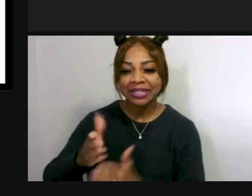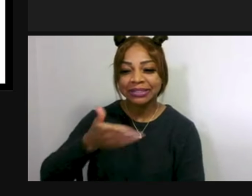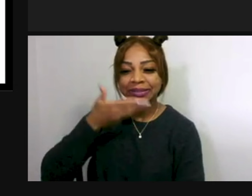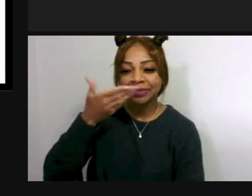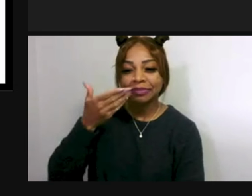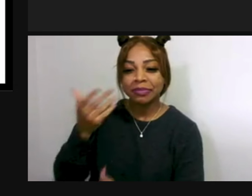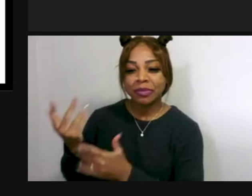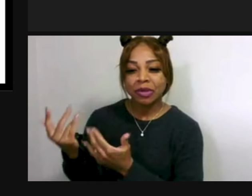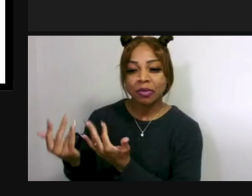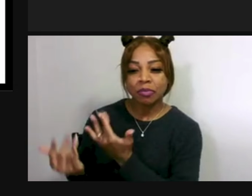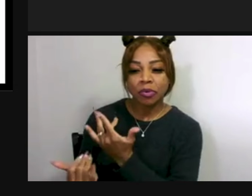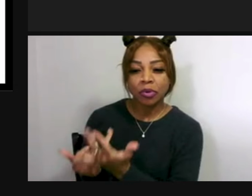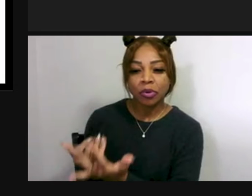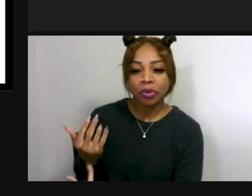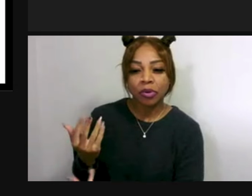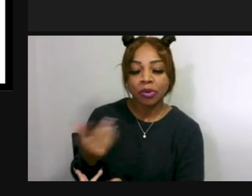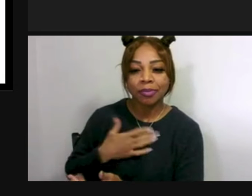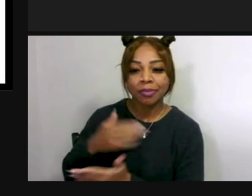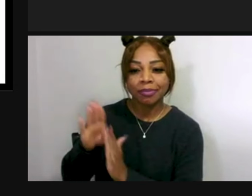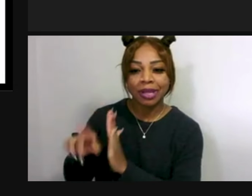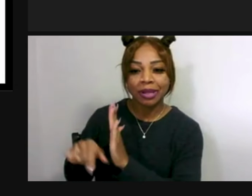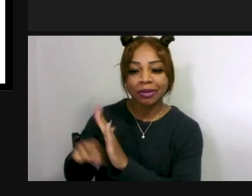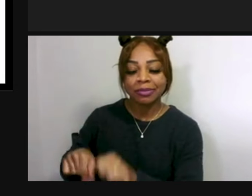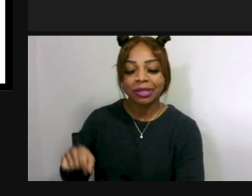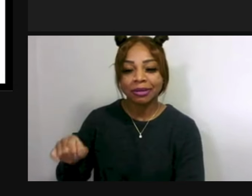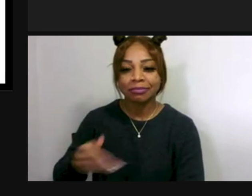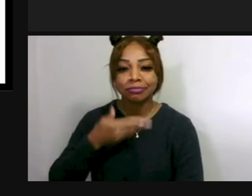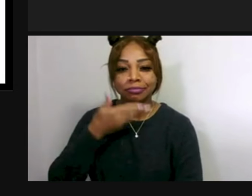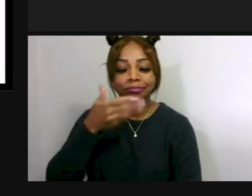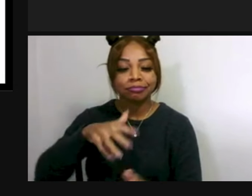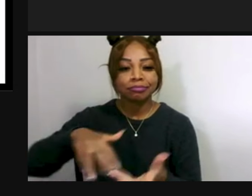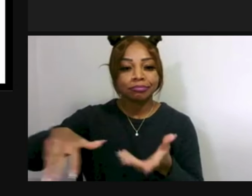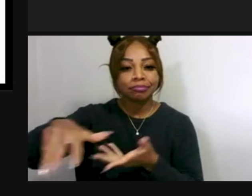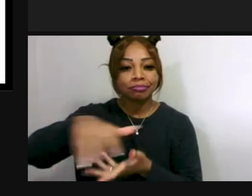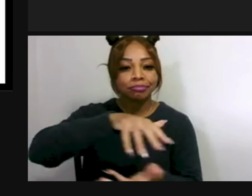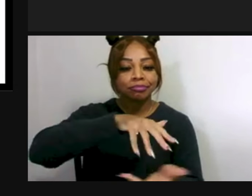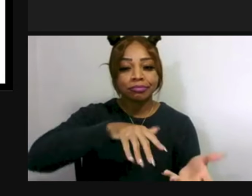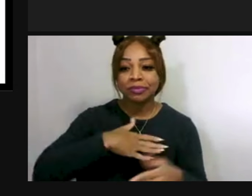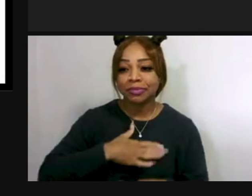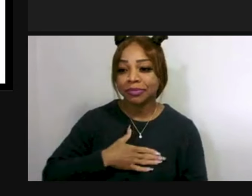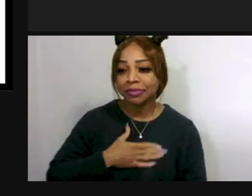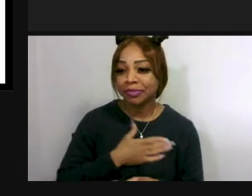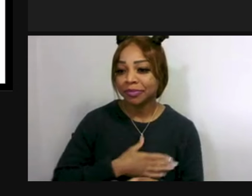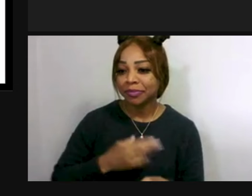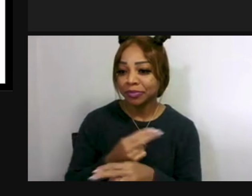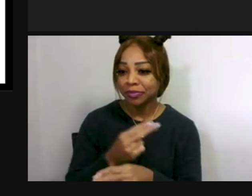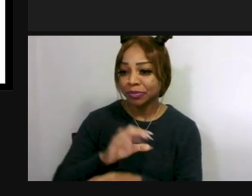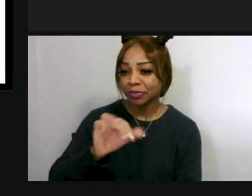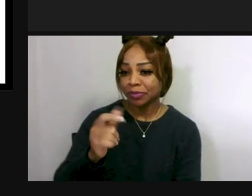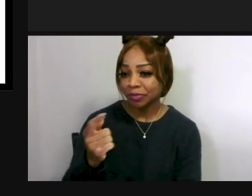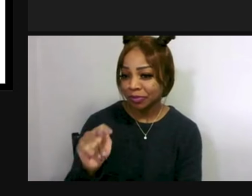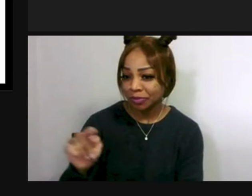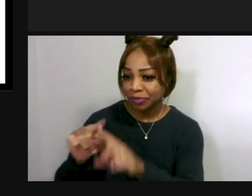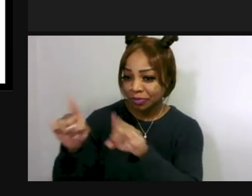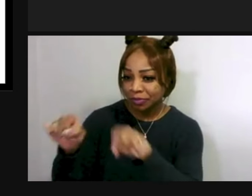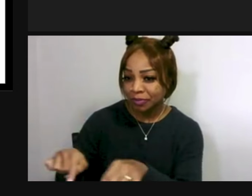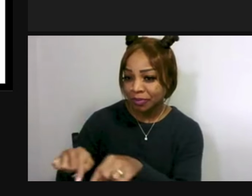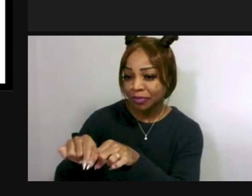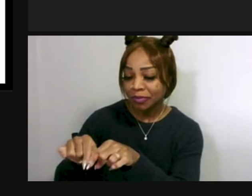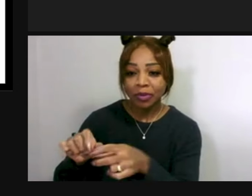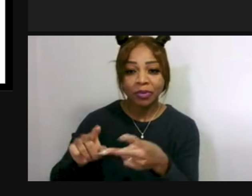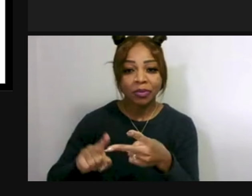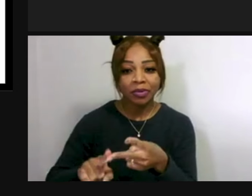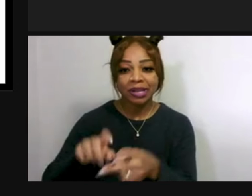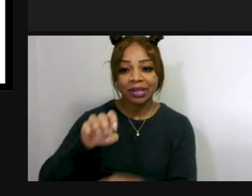et j'ai quelque chose qui dégage une chandelle aromatique. Donc, sentez-vous à l'aise d